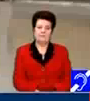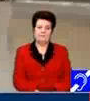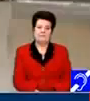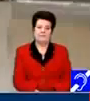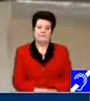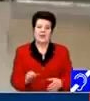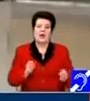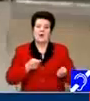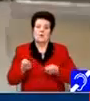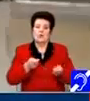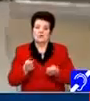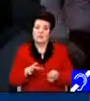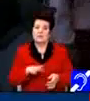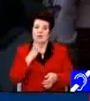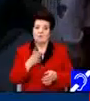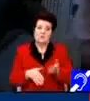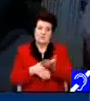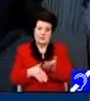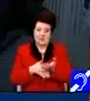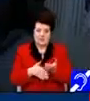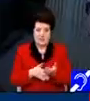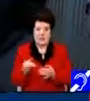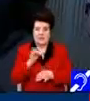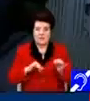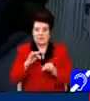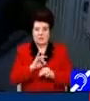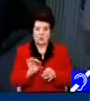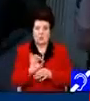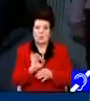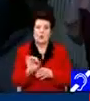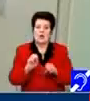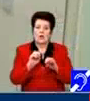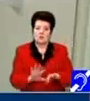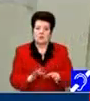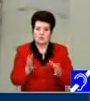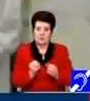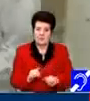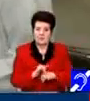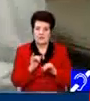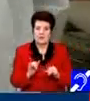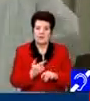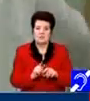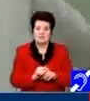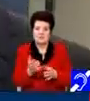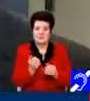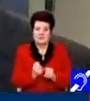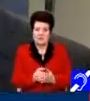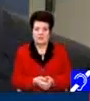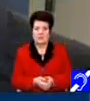Dar chiar autoritățile au fost cele care au intervenit. Au negociat cu producătorul și au reușit să obțină un preț pe care să-l poată